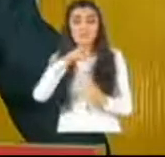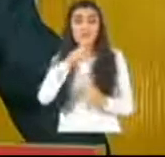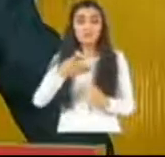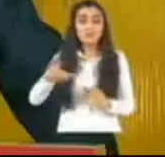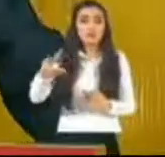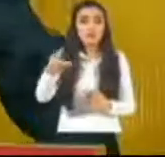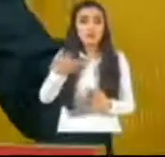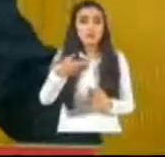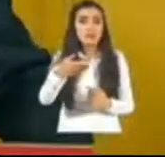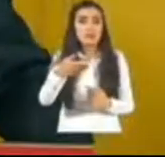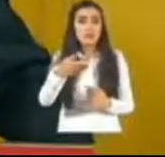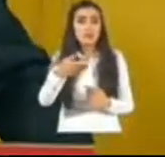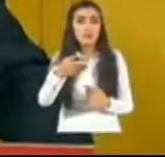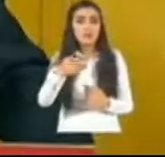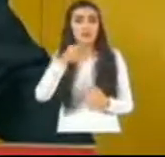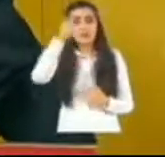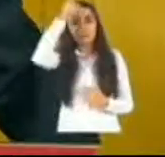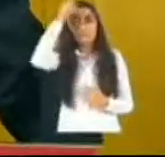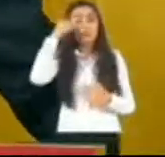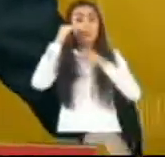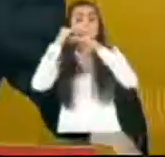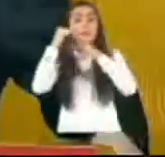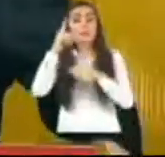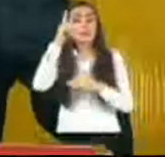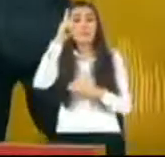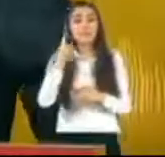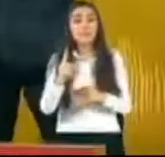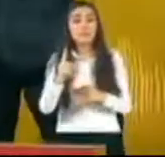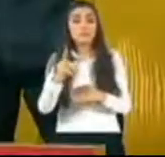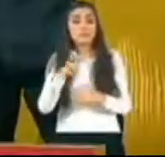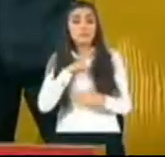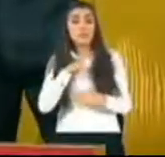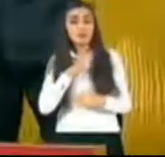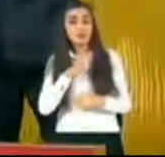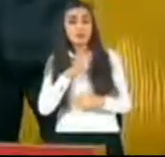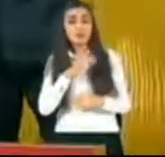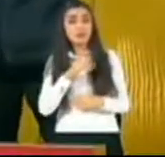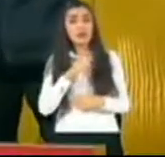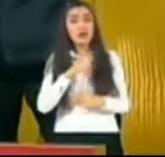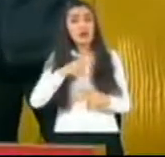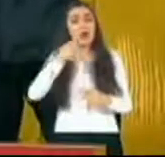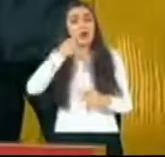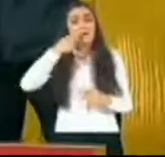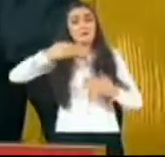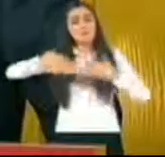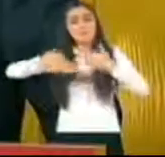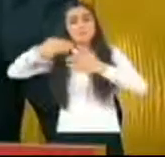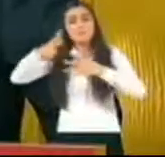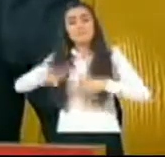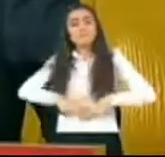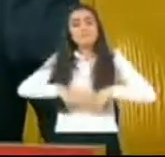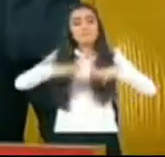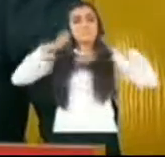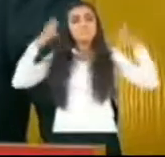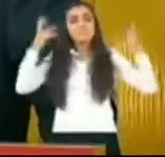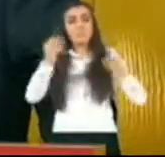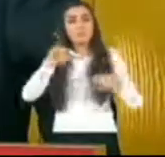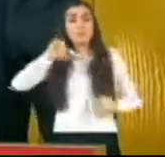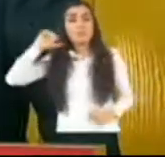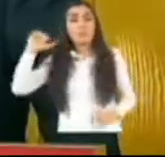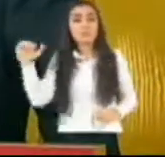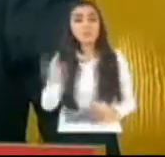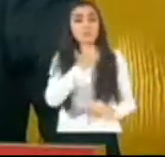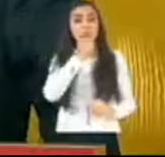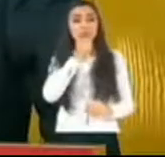ki teminat Türk milletinin bizatihi varlığı, asırlara sığmayıp taşan muhteşem